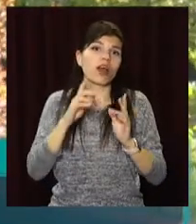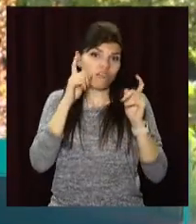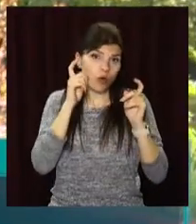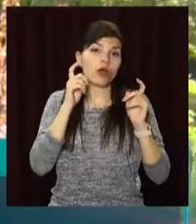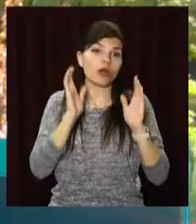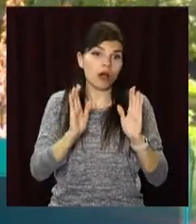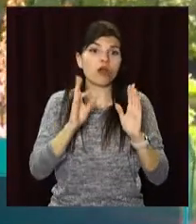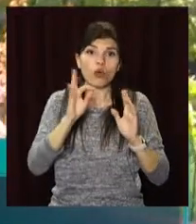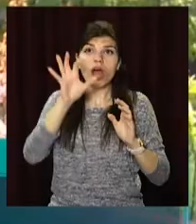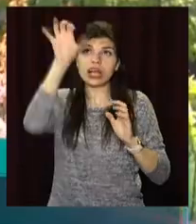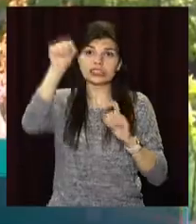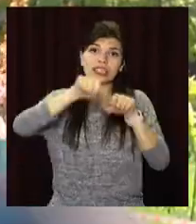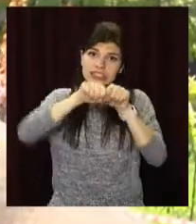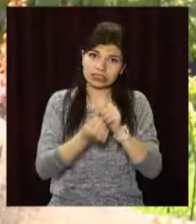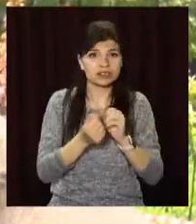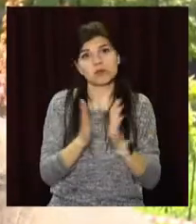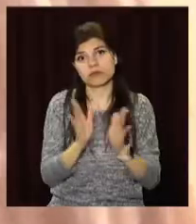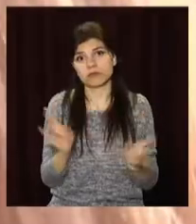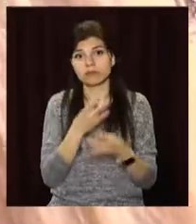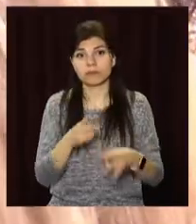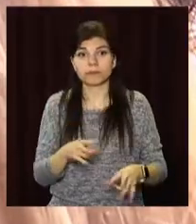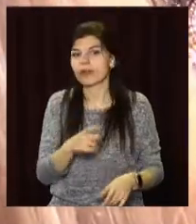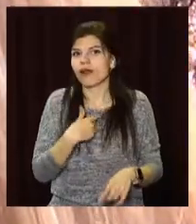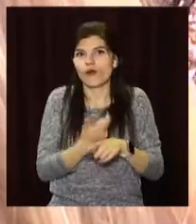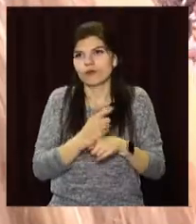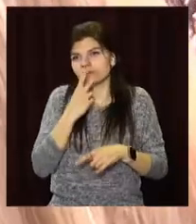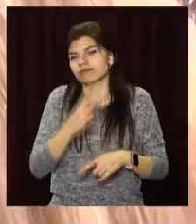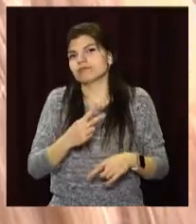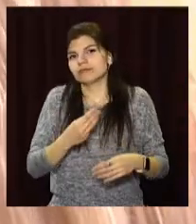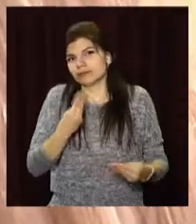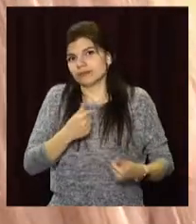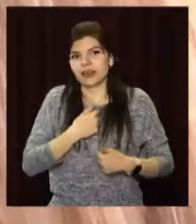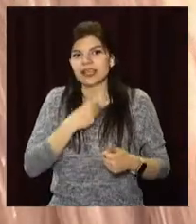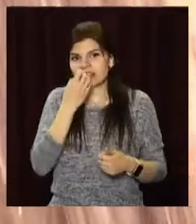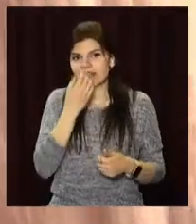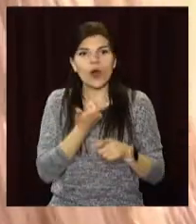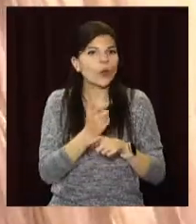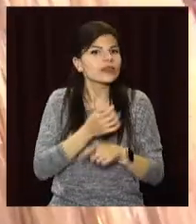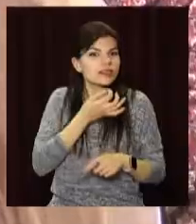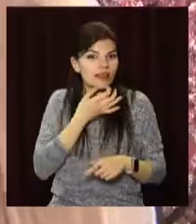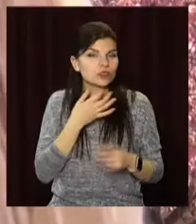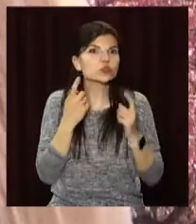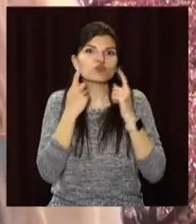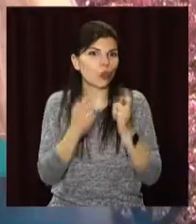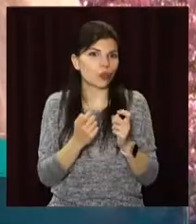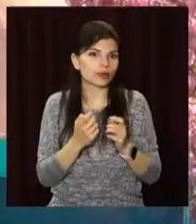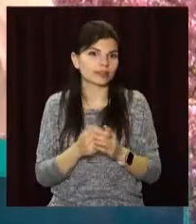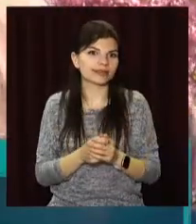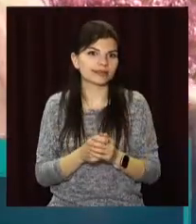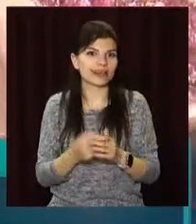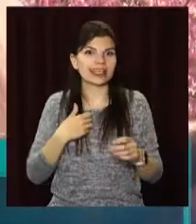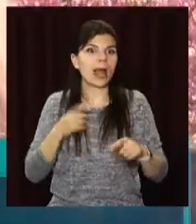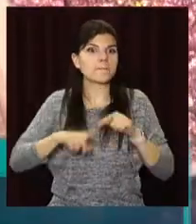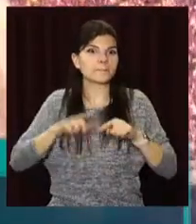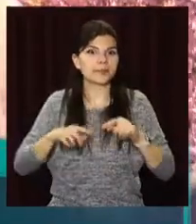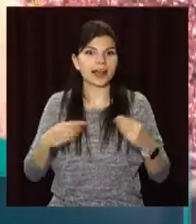сфоткатися, не трогати ветки, не ламати. Я в восторге, я перший раз на таких цвітеннях, дуже подобається, супер. Просто я